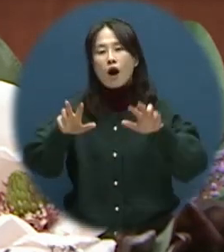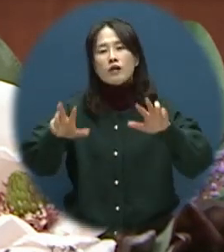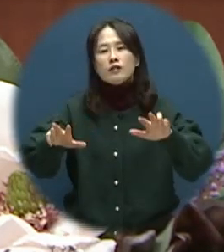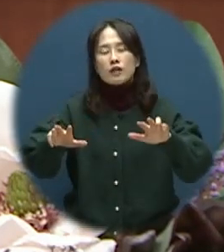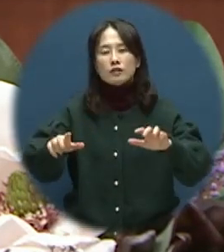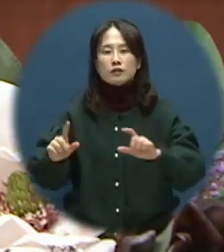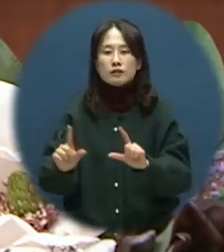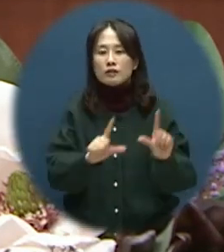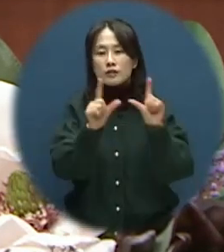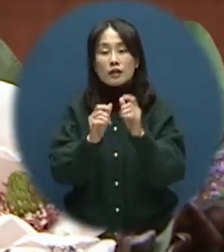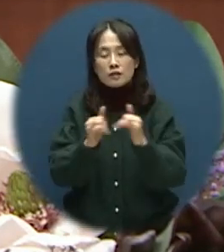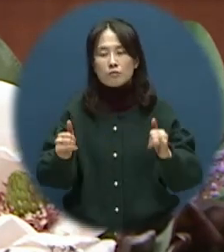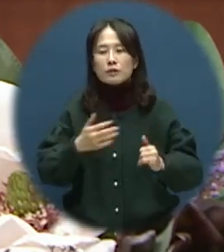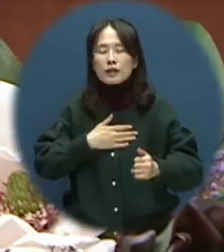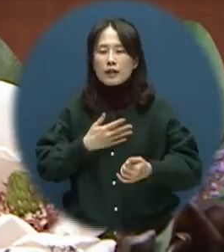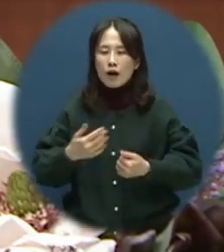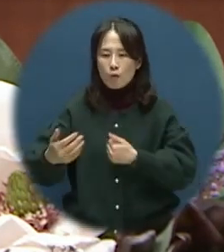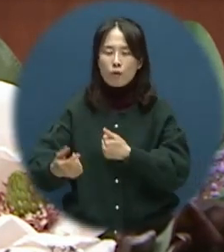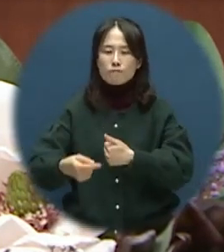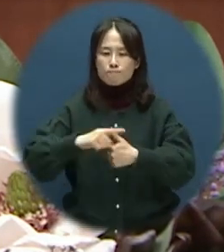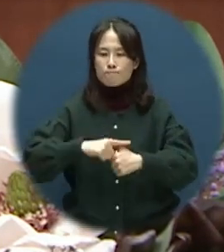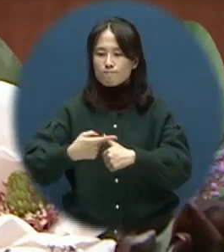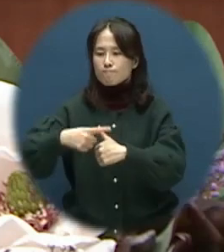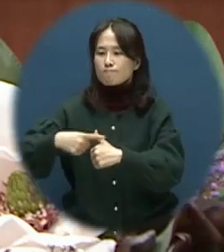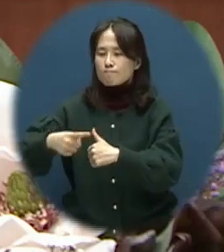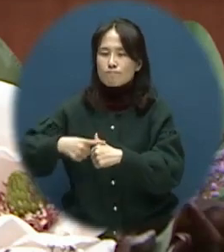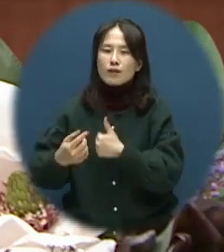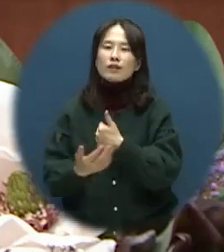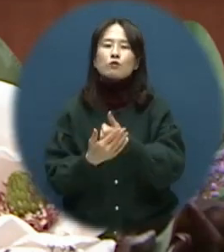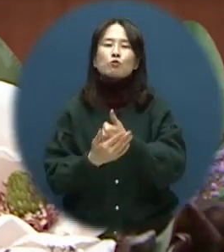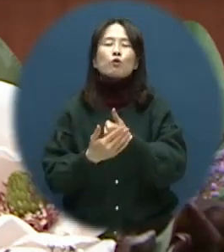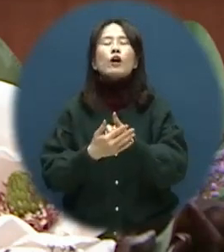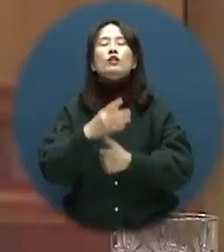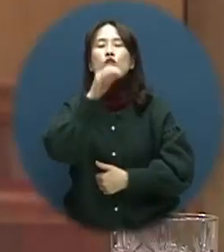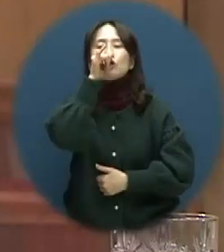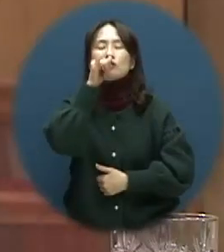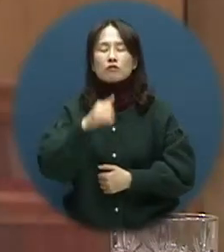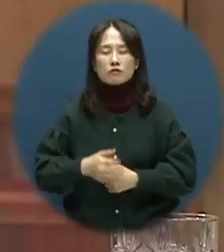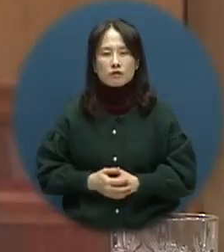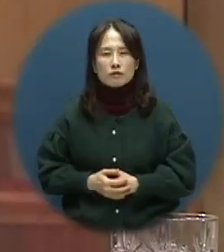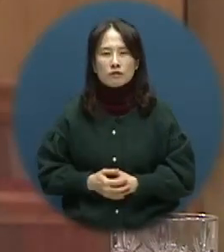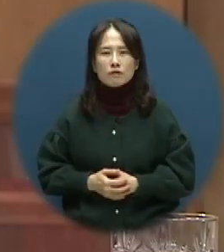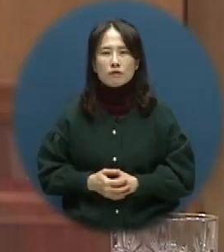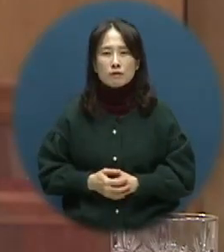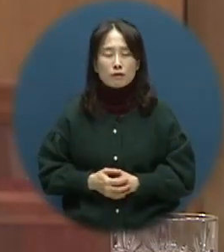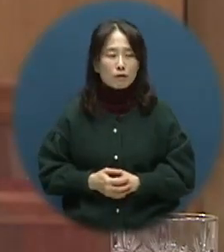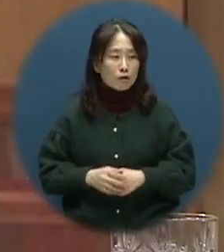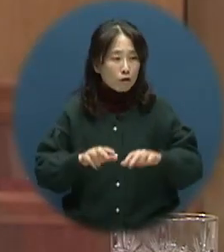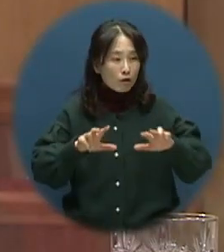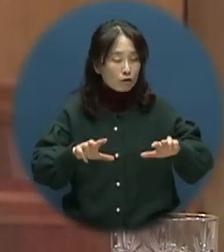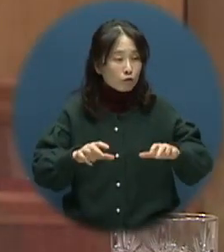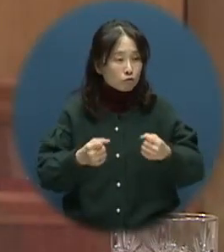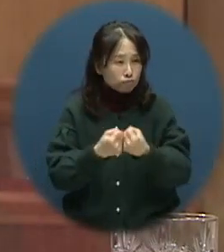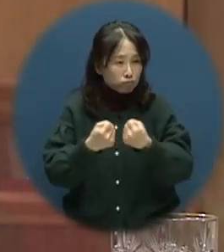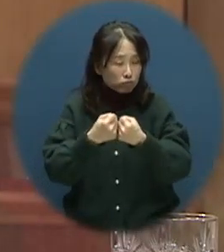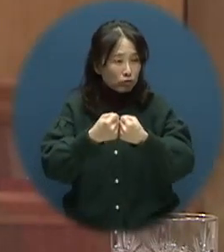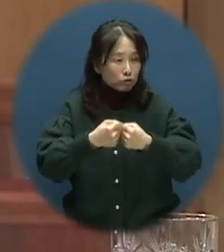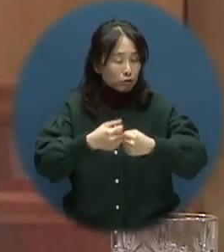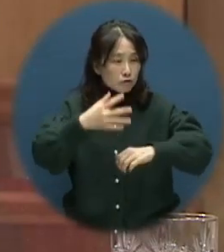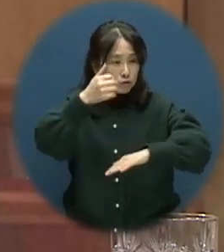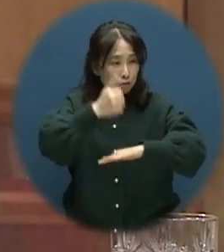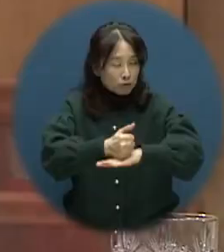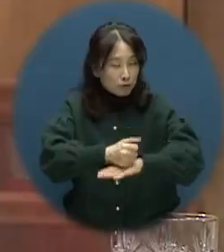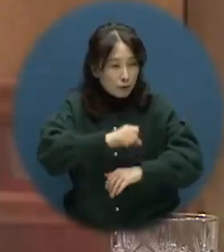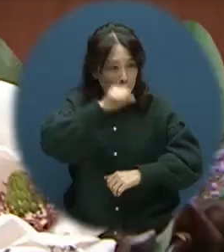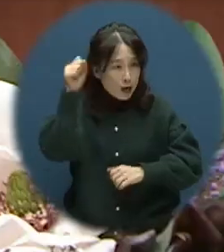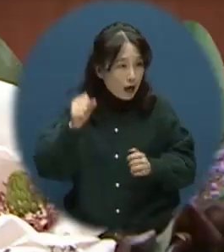얼마나 잘 하고 있는지 예. 예, 제가 너무나 감사하고 있죠. 그럼 뭐 그것도 막아내신 거네요, 결국. 예. 아직 결론은